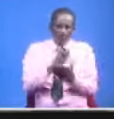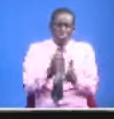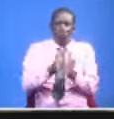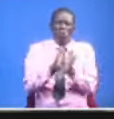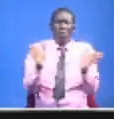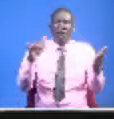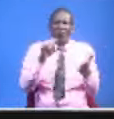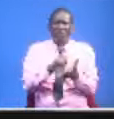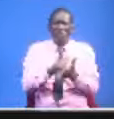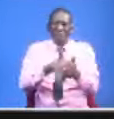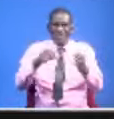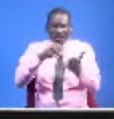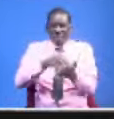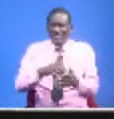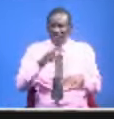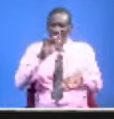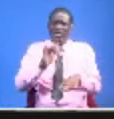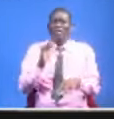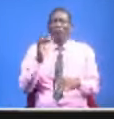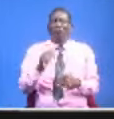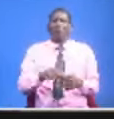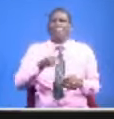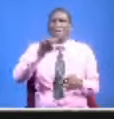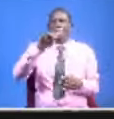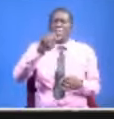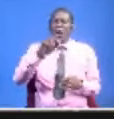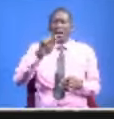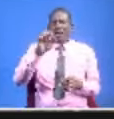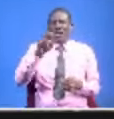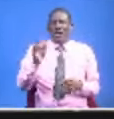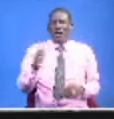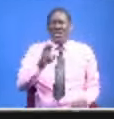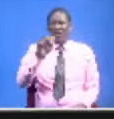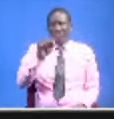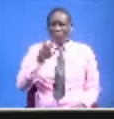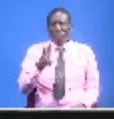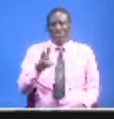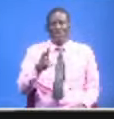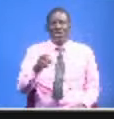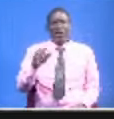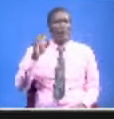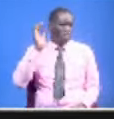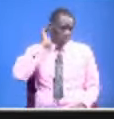inachukuliwa kwa uzito. Martin Mora, NTV, kaunti ya Murang'a.